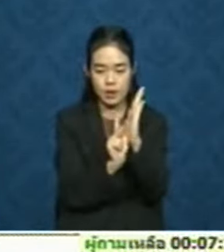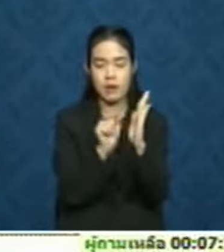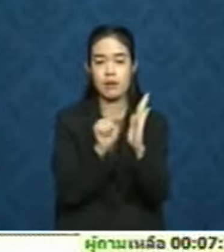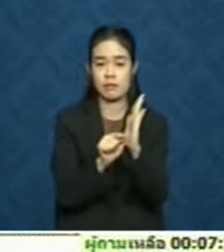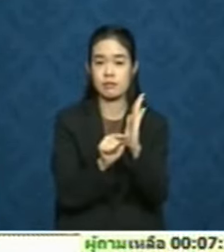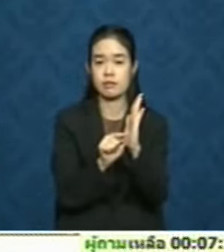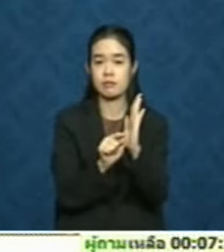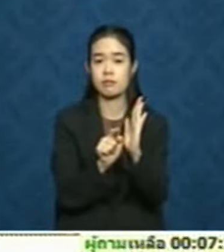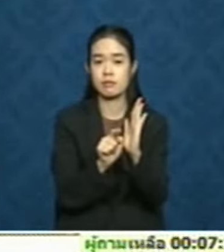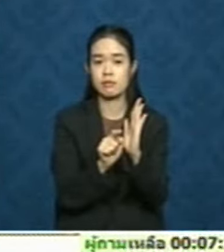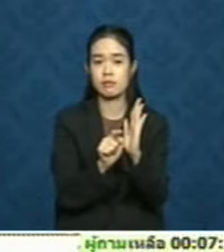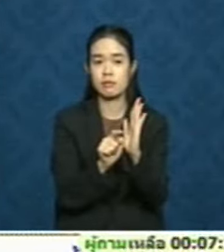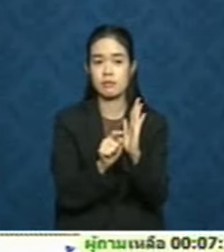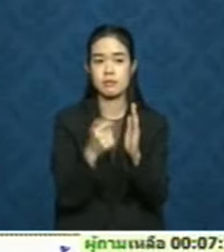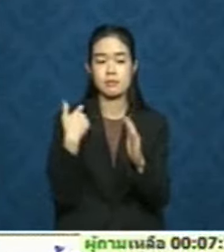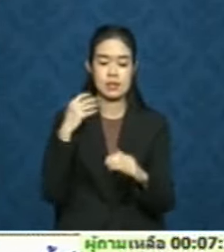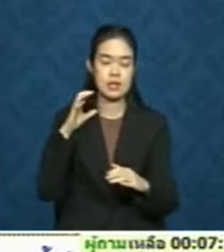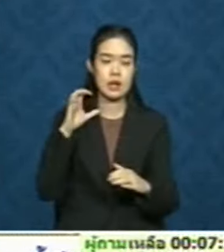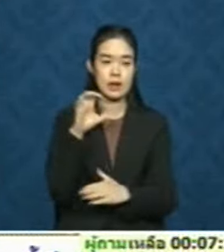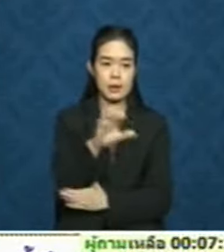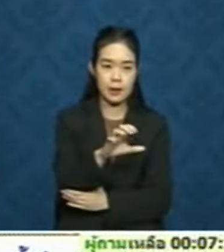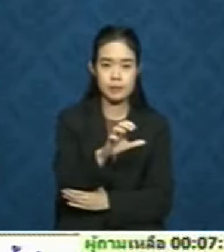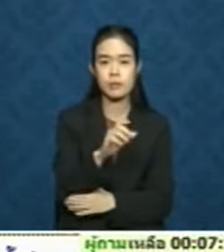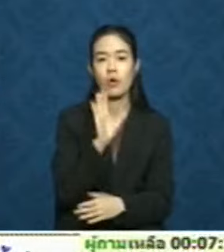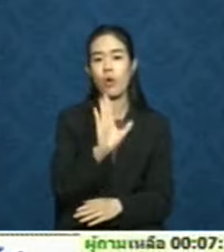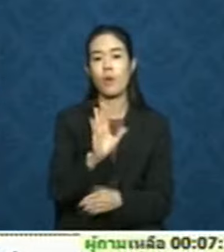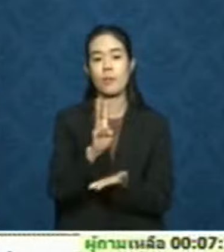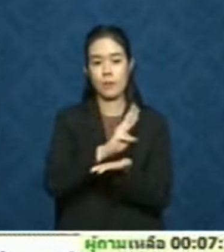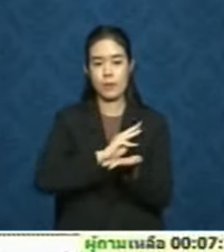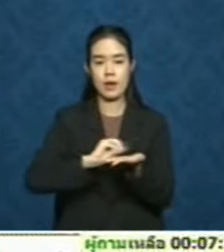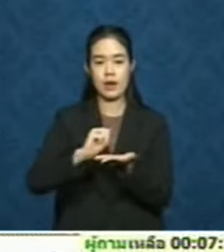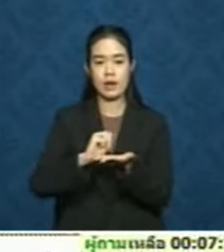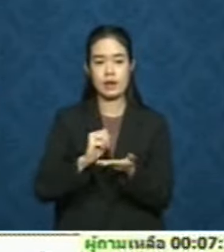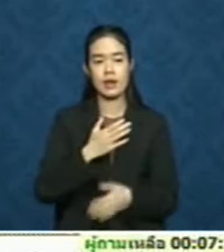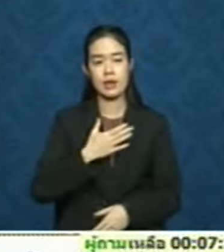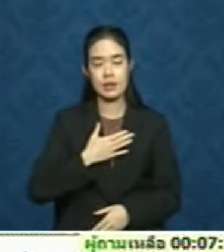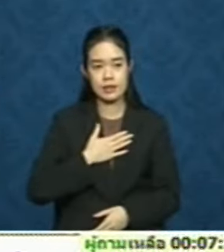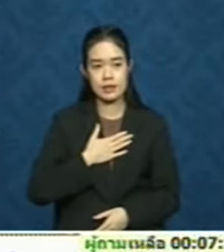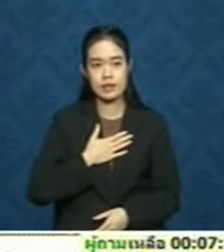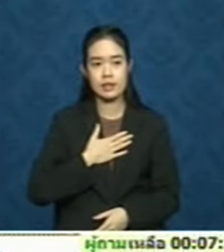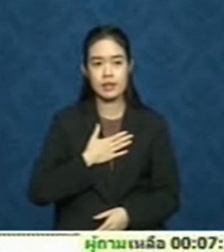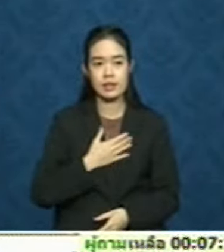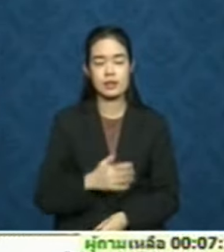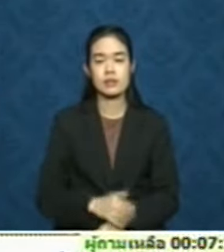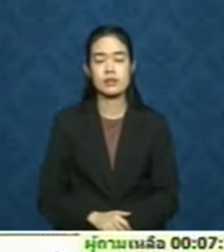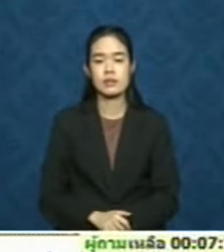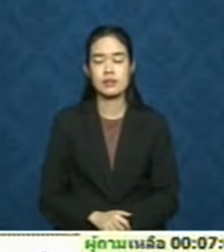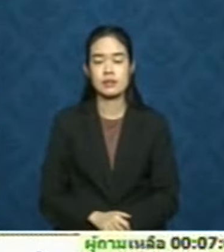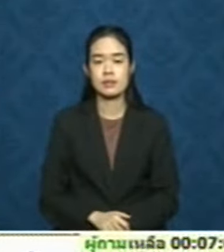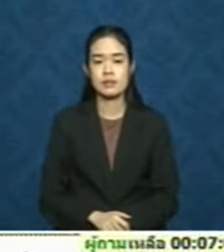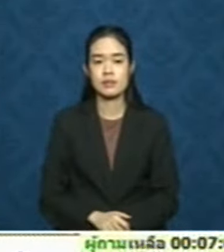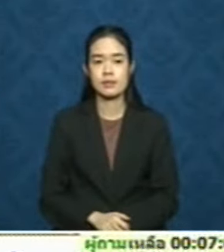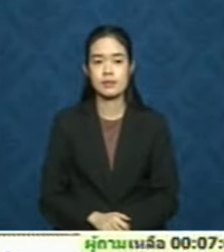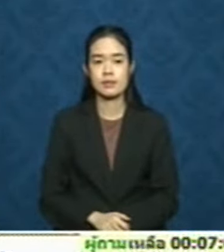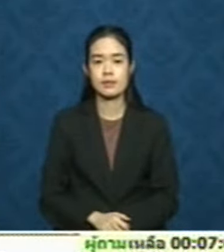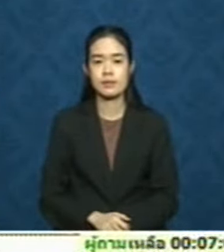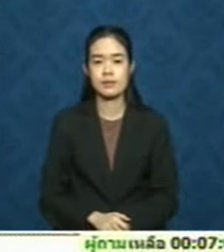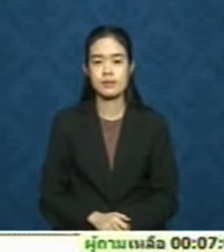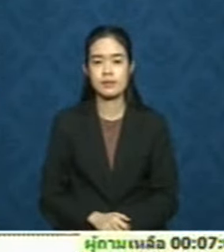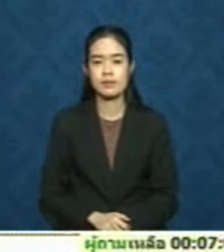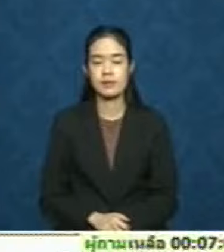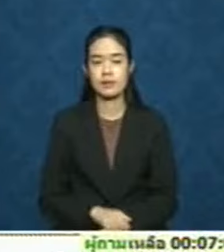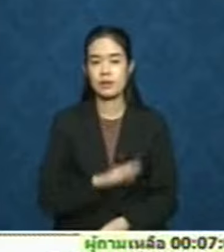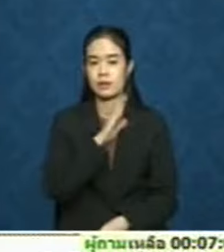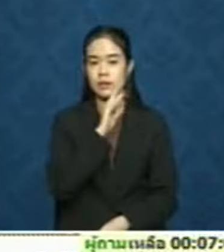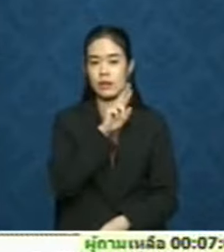ามพระบัญญัติของมหาลัยอันนี้คือประเด็นที่ผมขอกราบเรียนที่ไปที่มาดังนั้นเมื่อท่าน